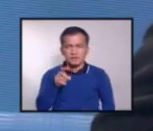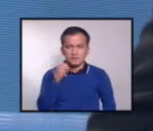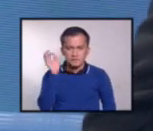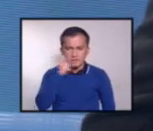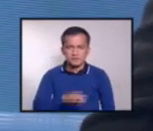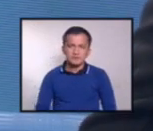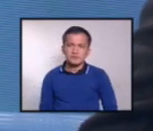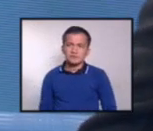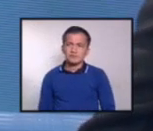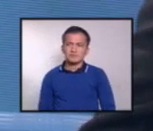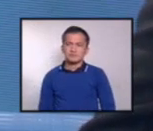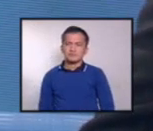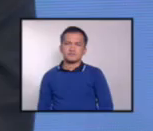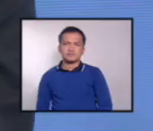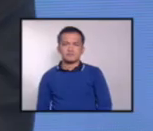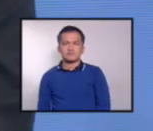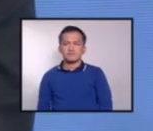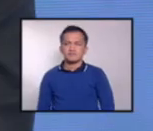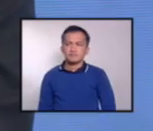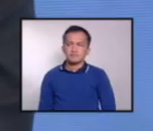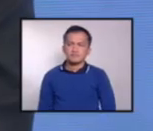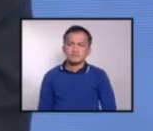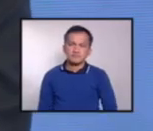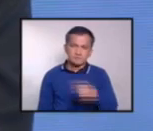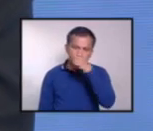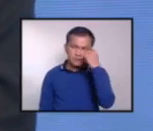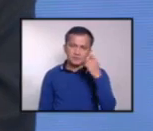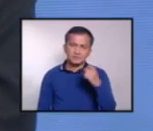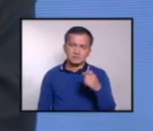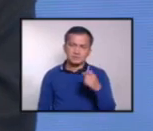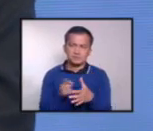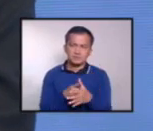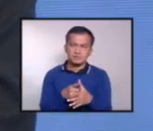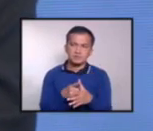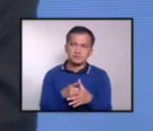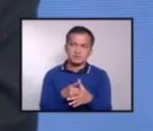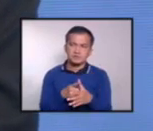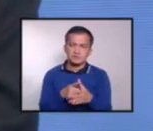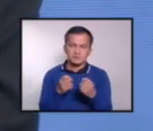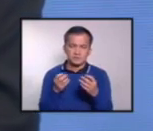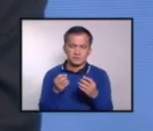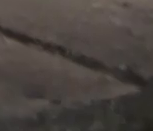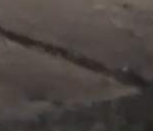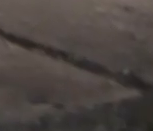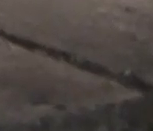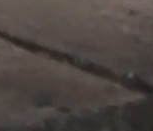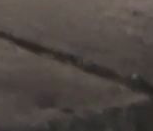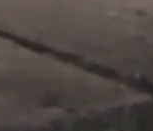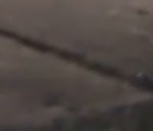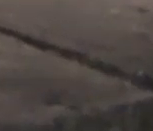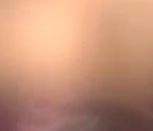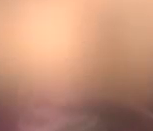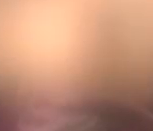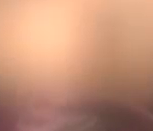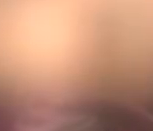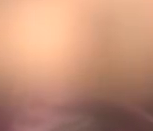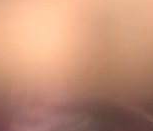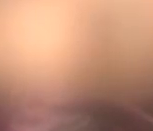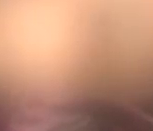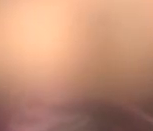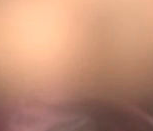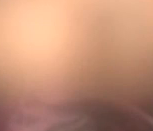fake? Dahil unang-una, maraming namamatay at yung karamihan doon sa mga namamatay